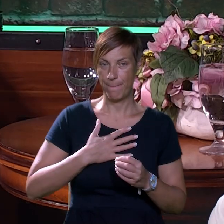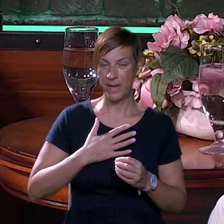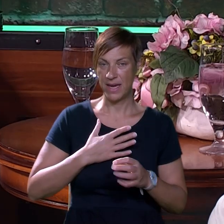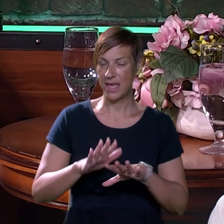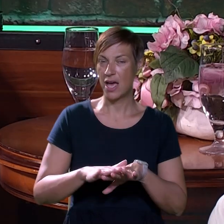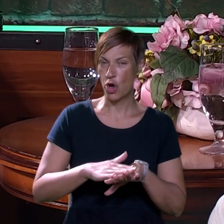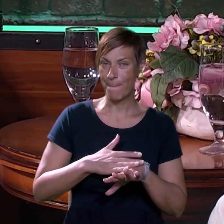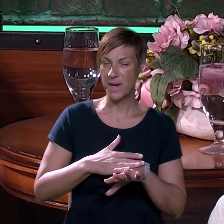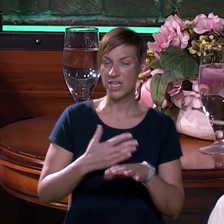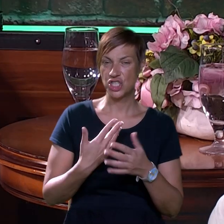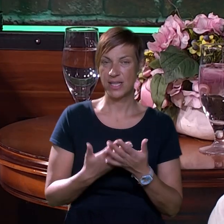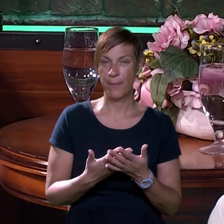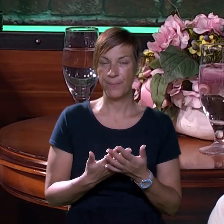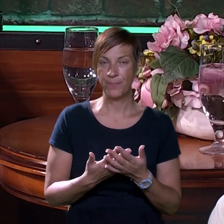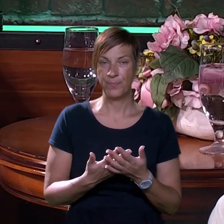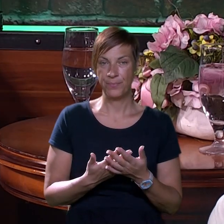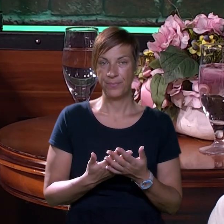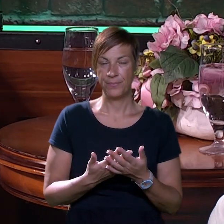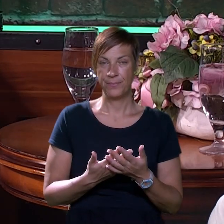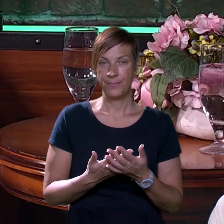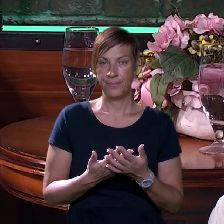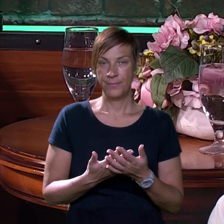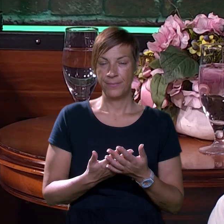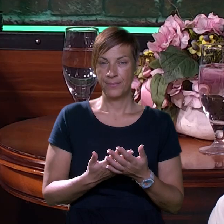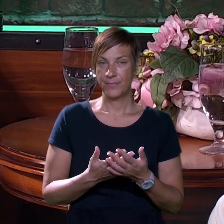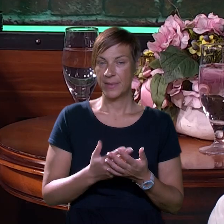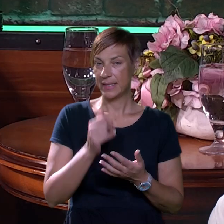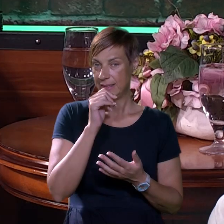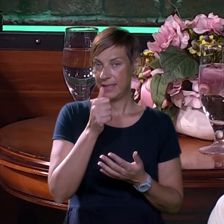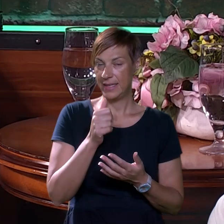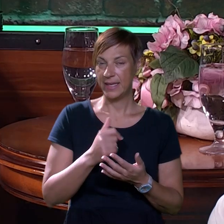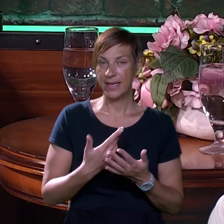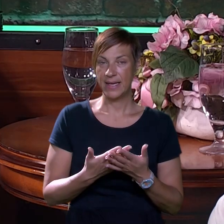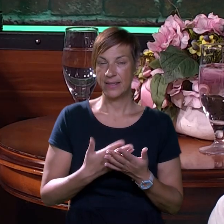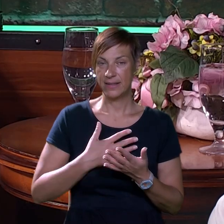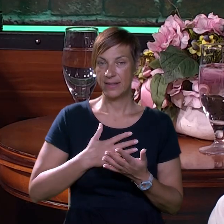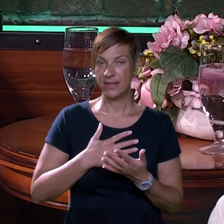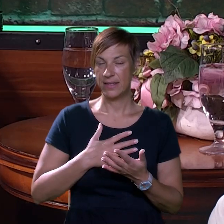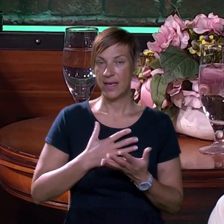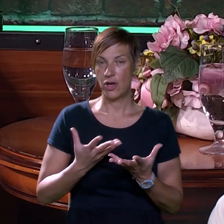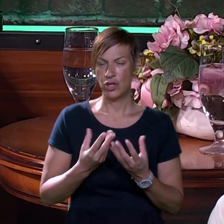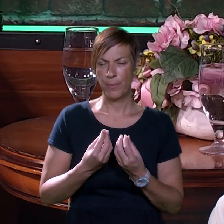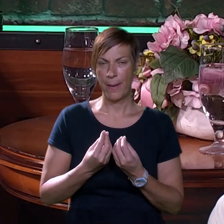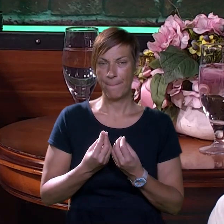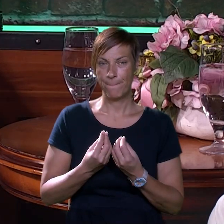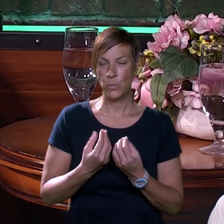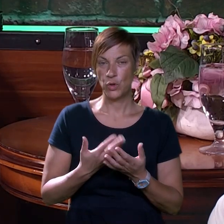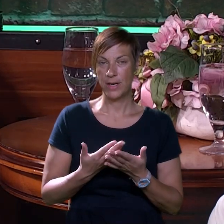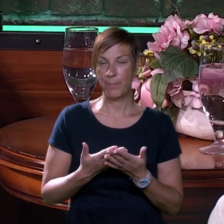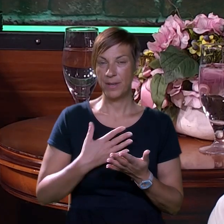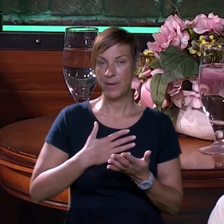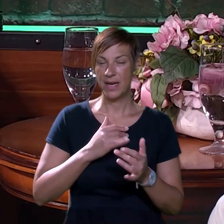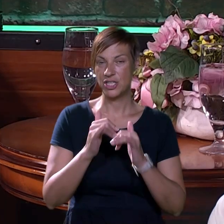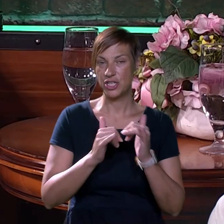Ja opraštam, jer mi kad... Ja o tome jako puno, na primjer